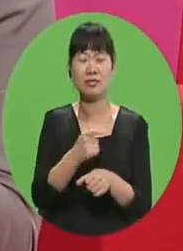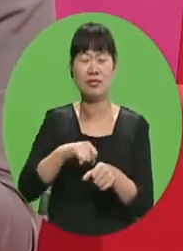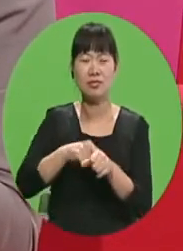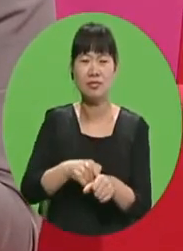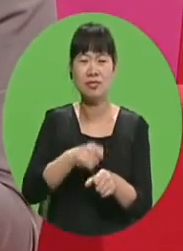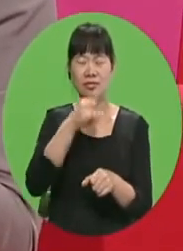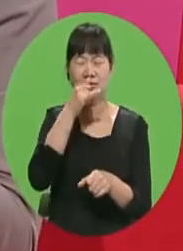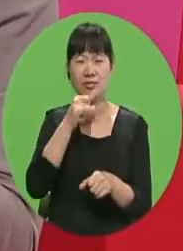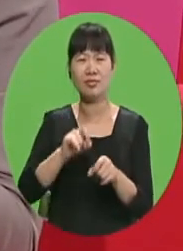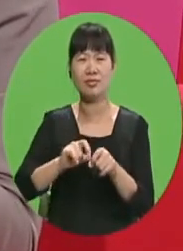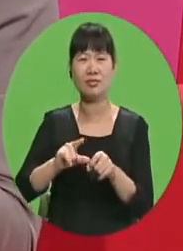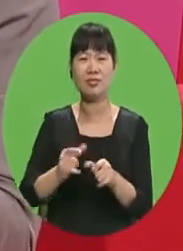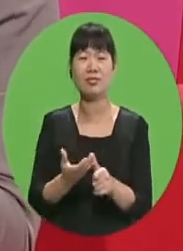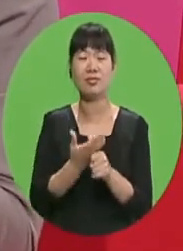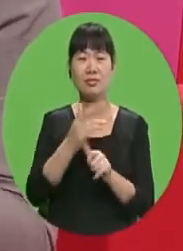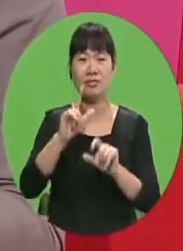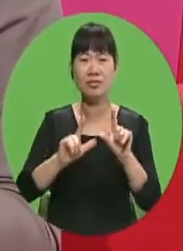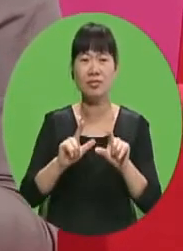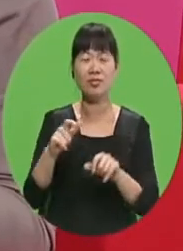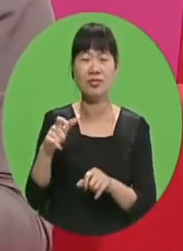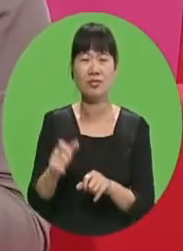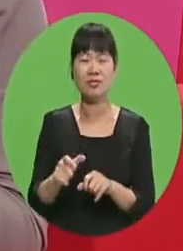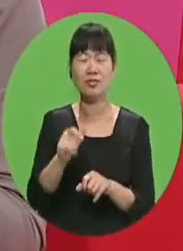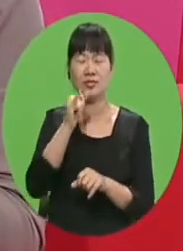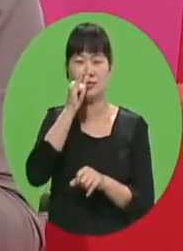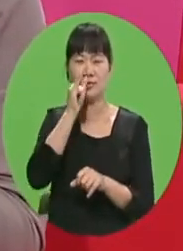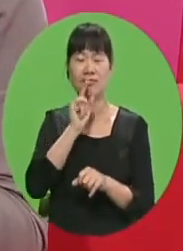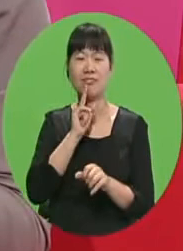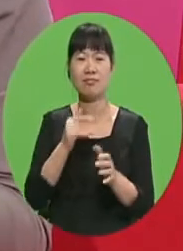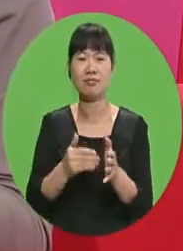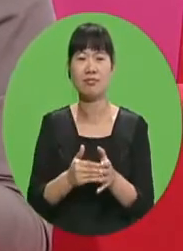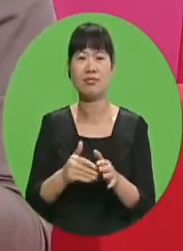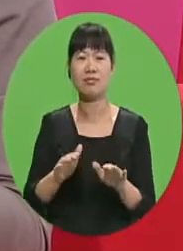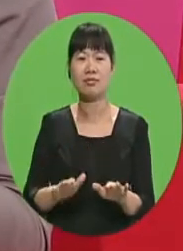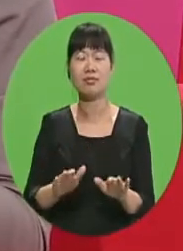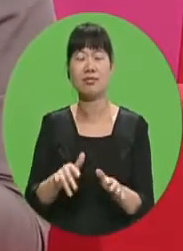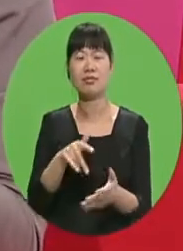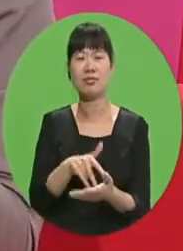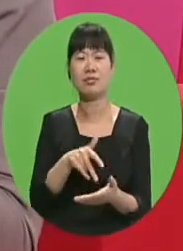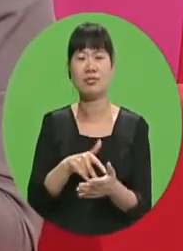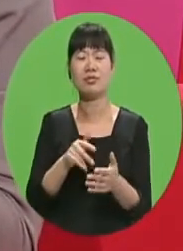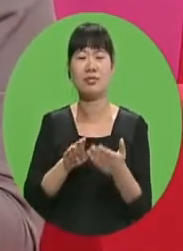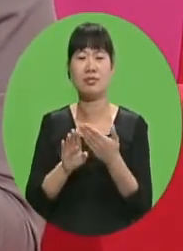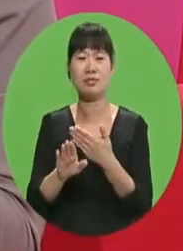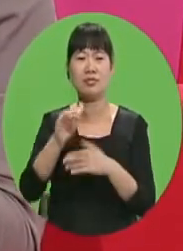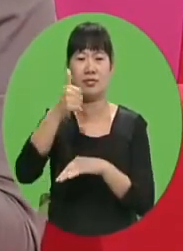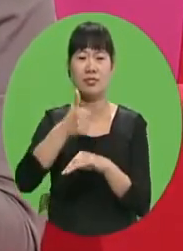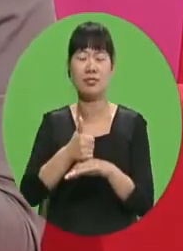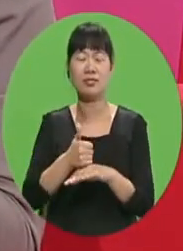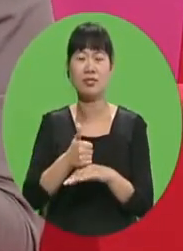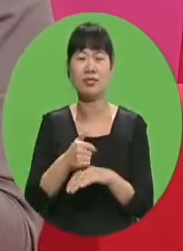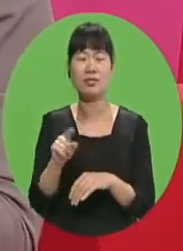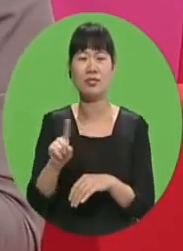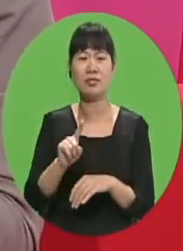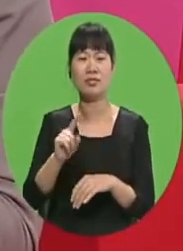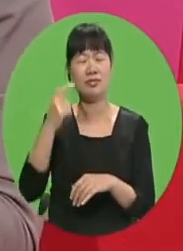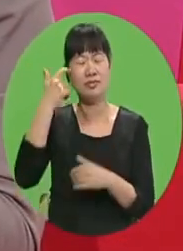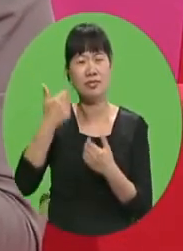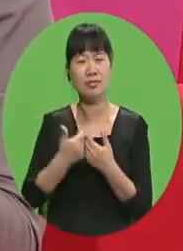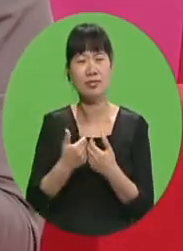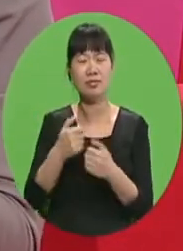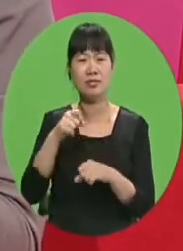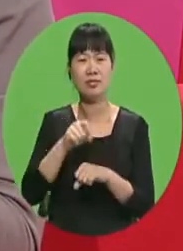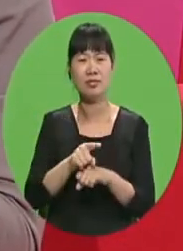하시는 어머님들은 대부분 양육 태도가 강압적일 가능성이 많거든요. 그래서 이런 경우는 이후에 나중에 아이들이 일명 반항성